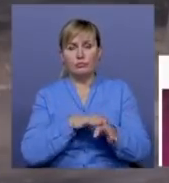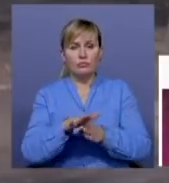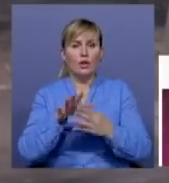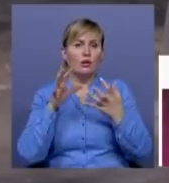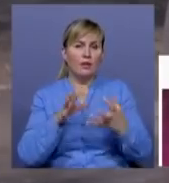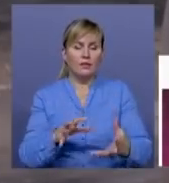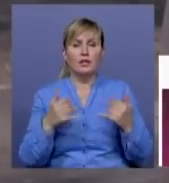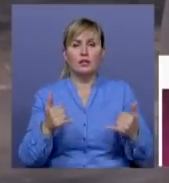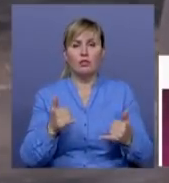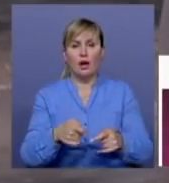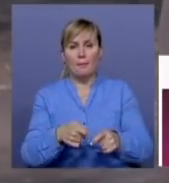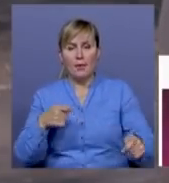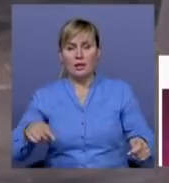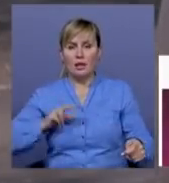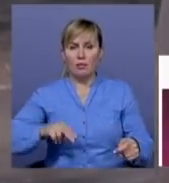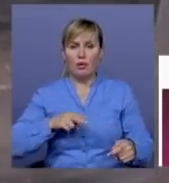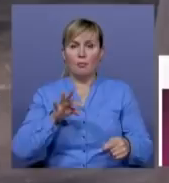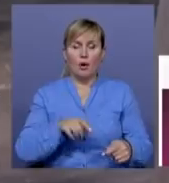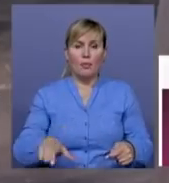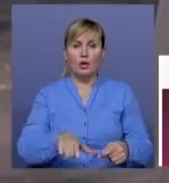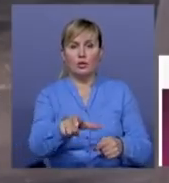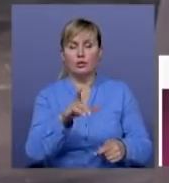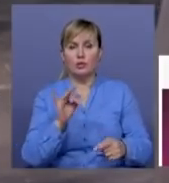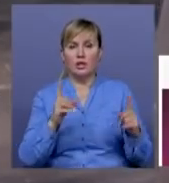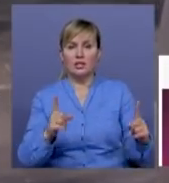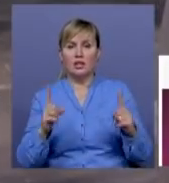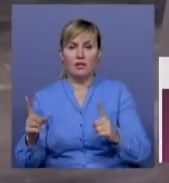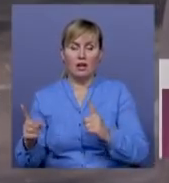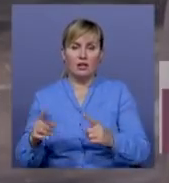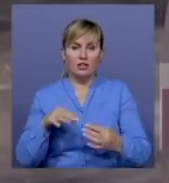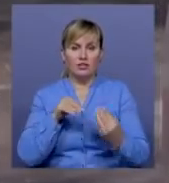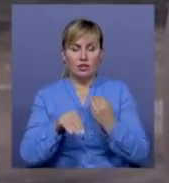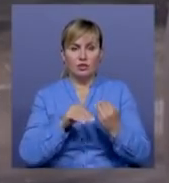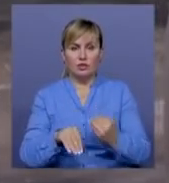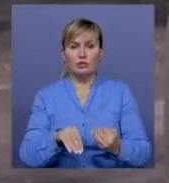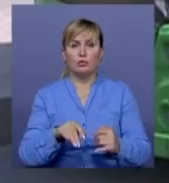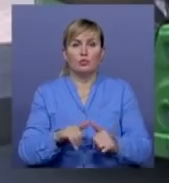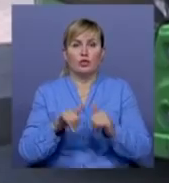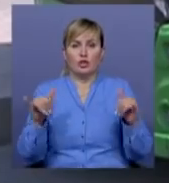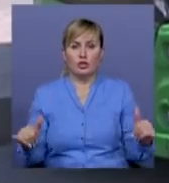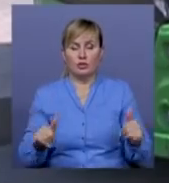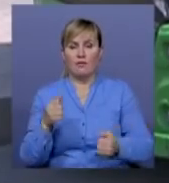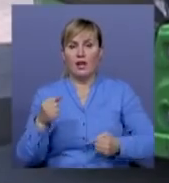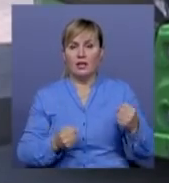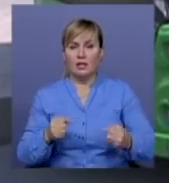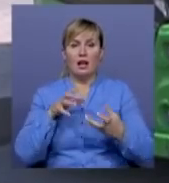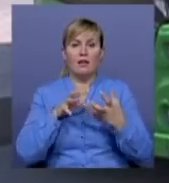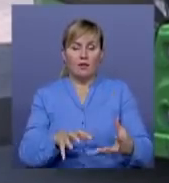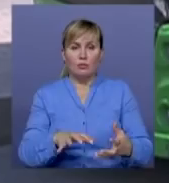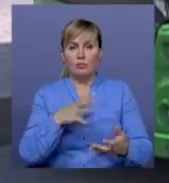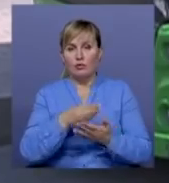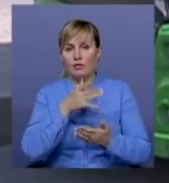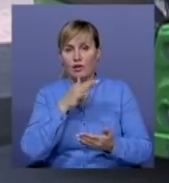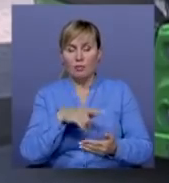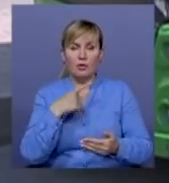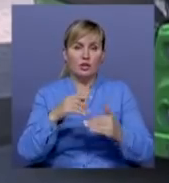автобусы сегодня медленно курсируют по маршрутам. Интервал движения между ними заметно увеличен. Водители автобусов, в свою очередь,